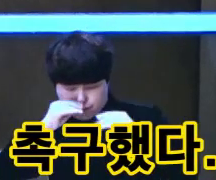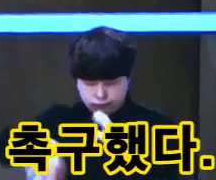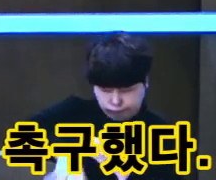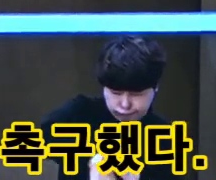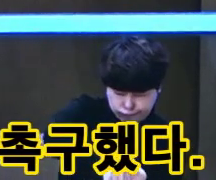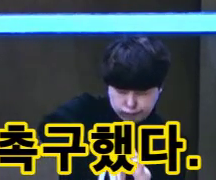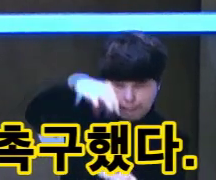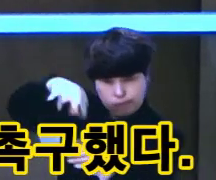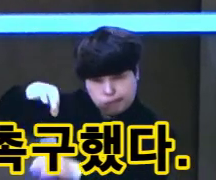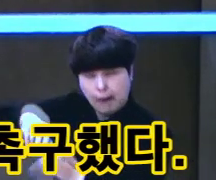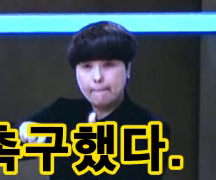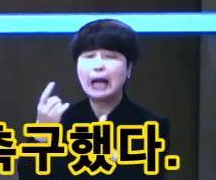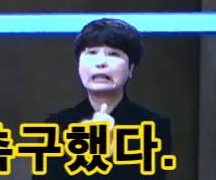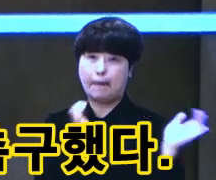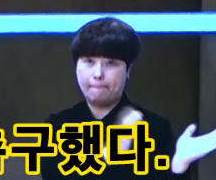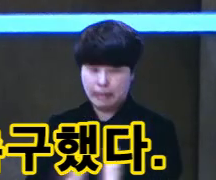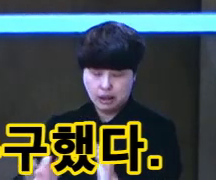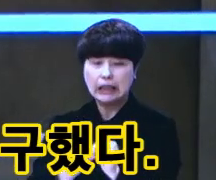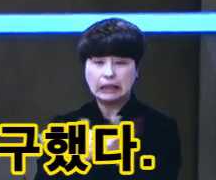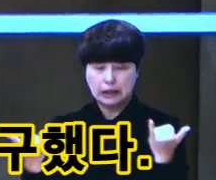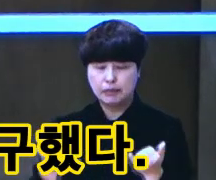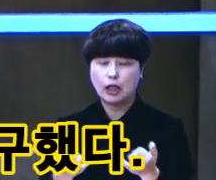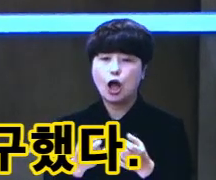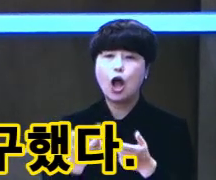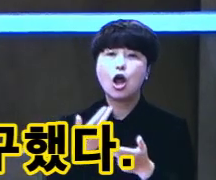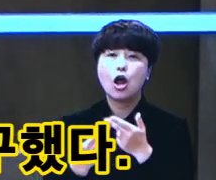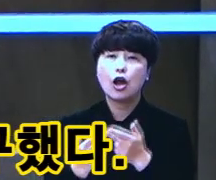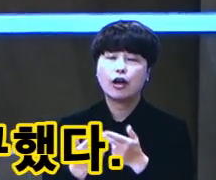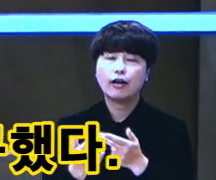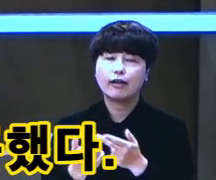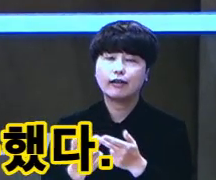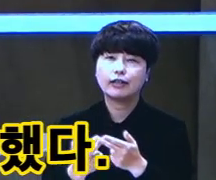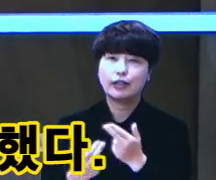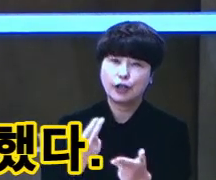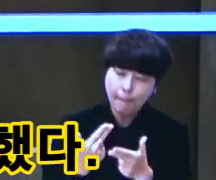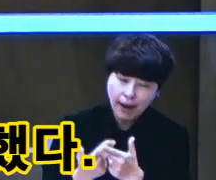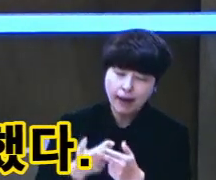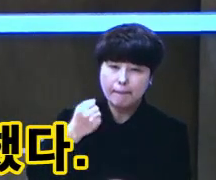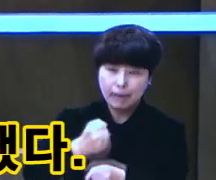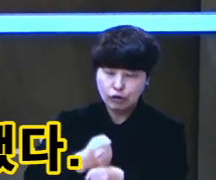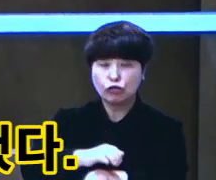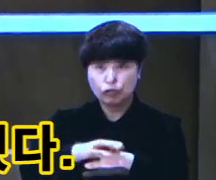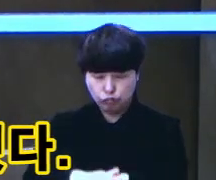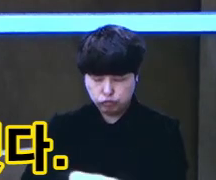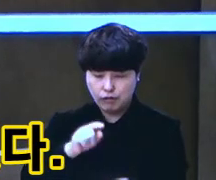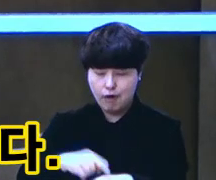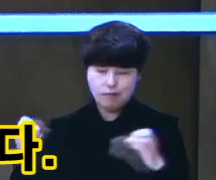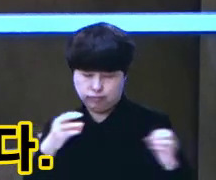무기로 활동하게 하여 시민협치위원회를 통해 의견도 듣고 전달하는 채널을 마련해